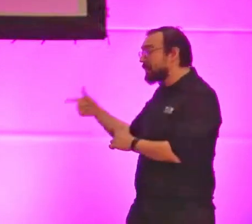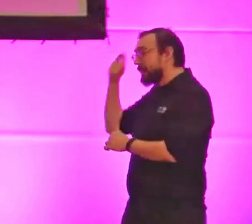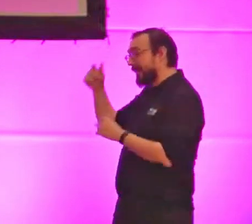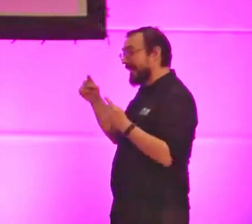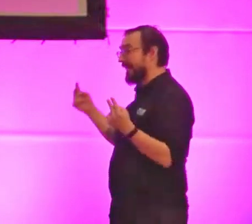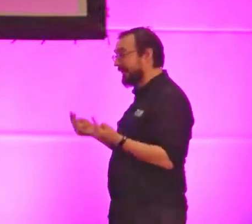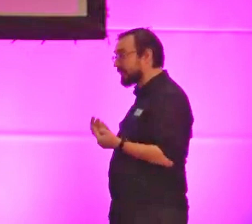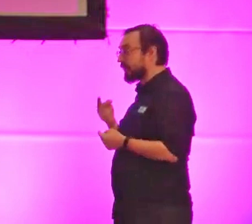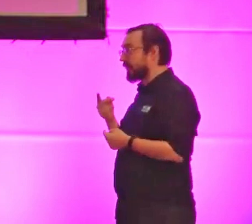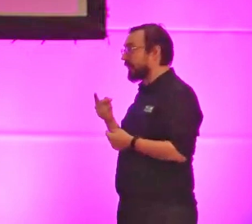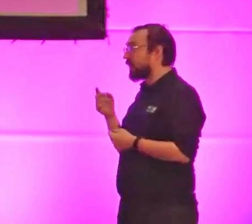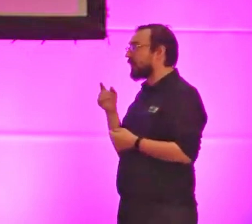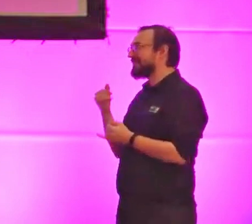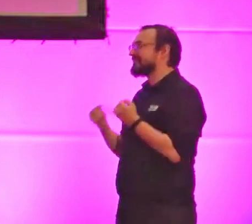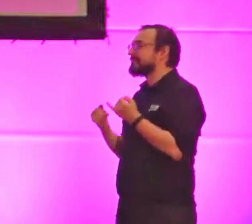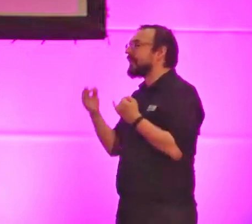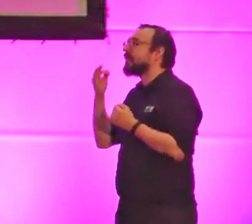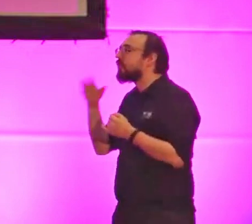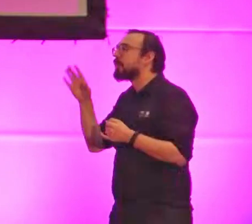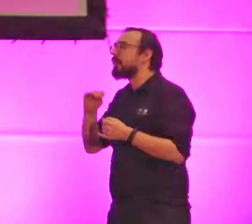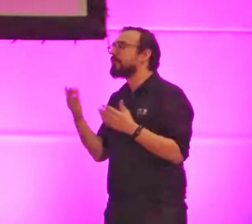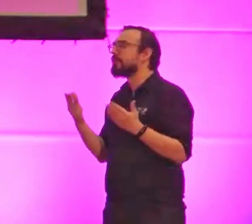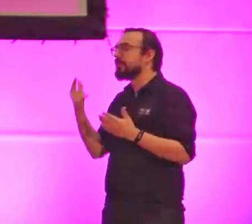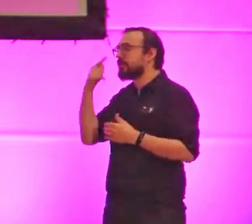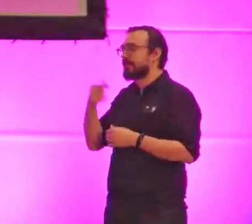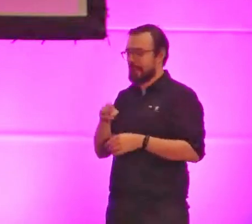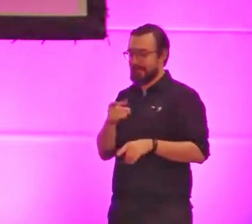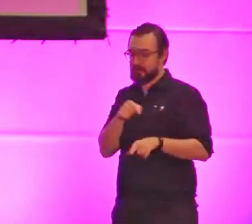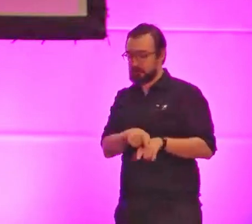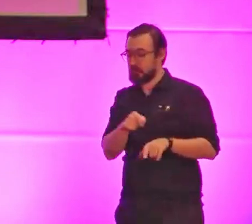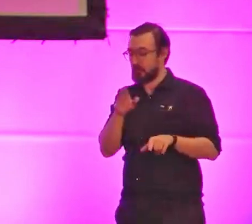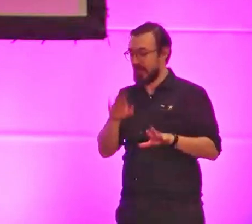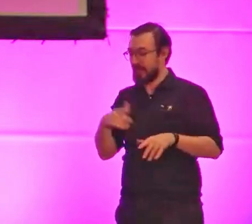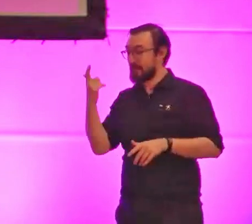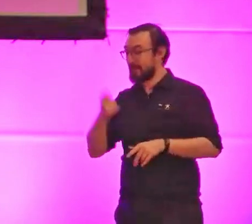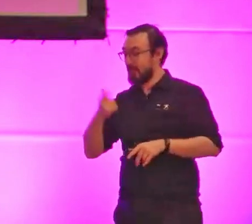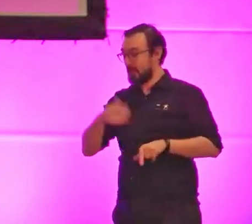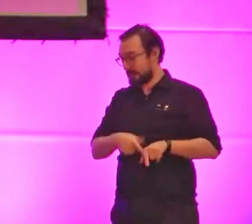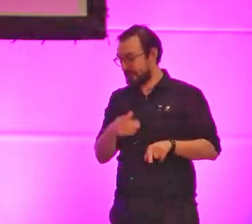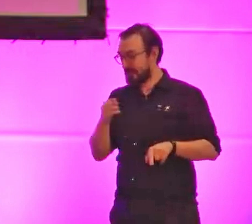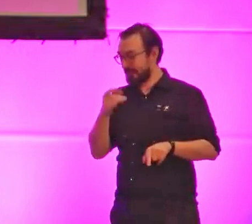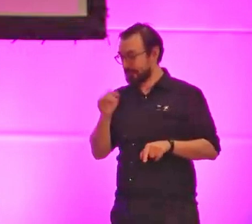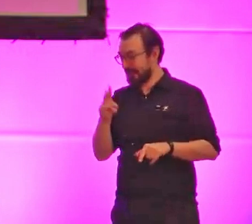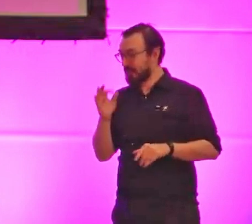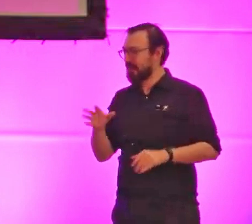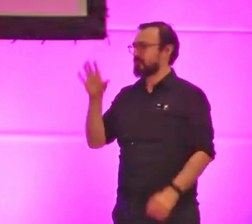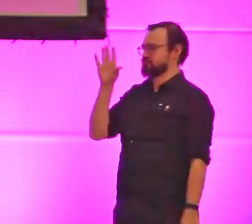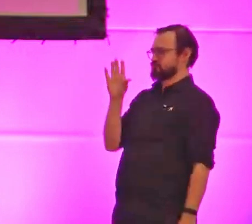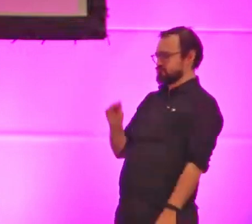att, ja, men sista frågan då. Vad tror ni, Magnus, du har ju gått i pension, eller